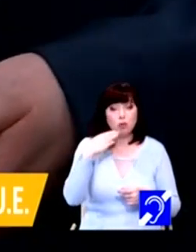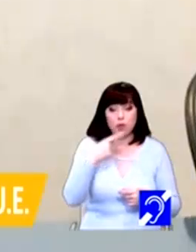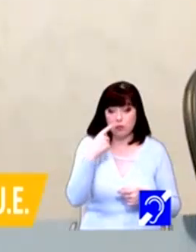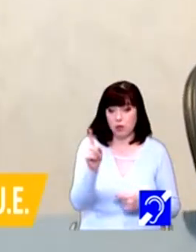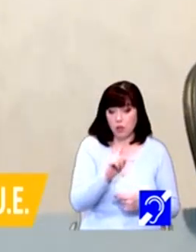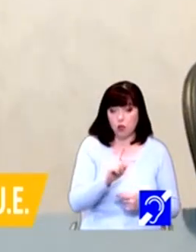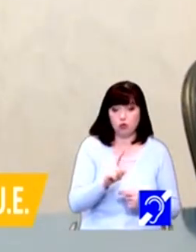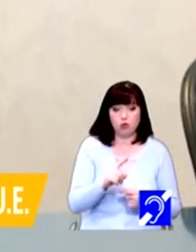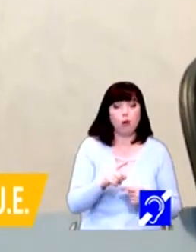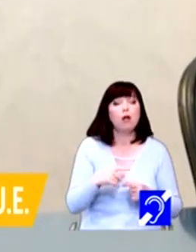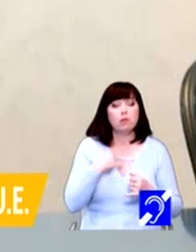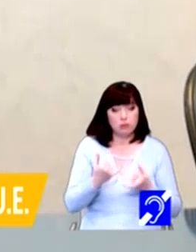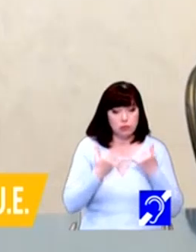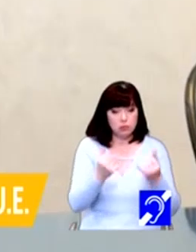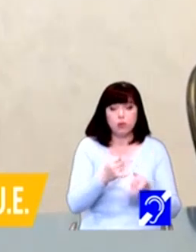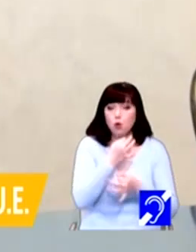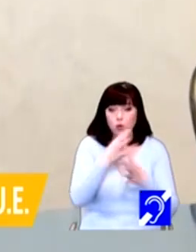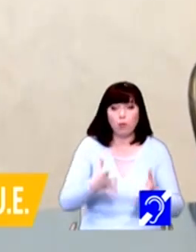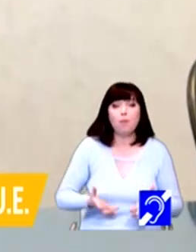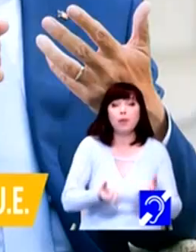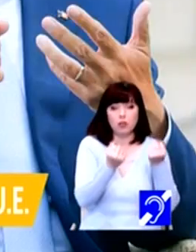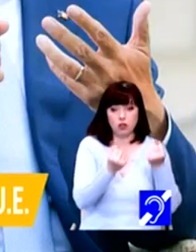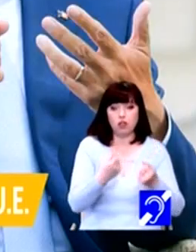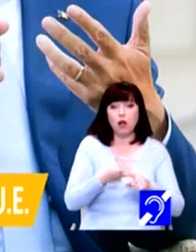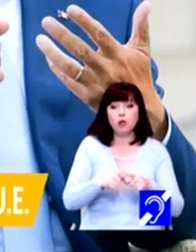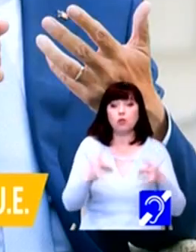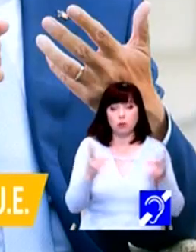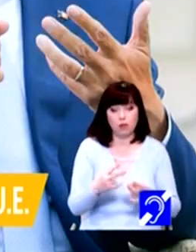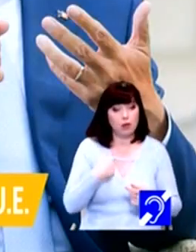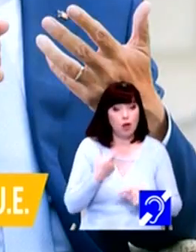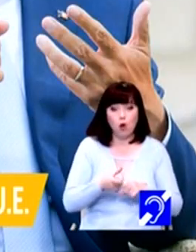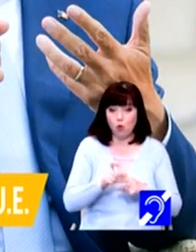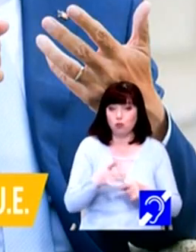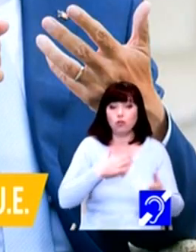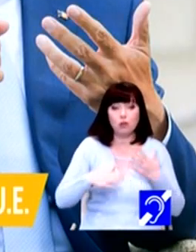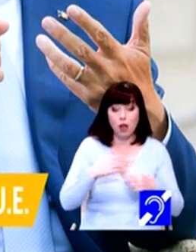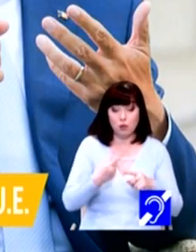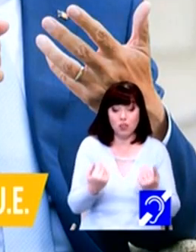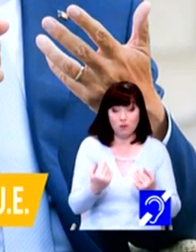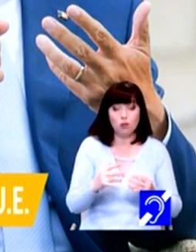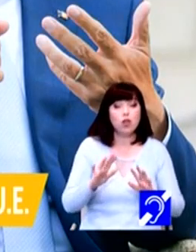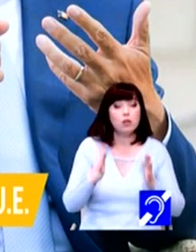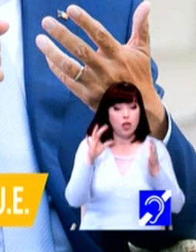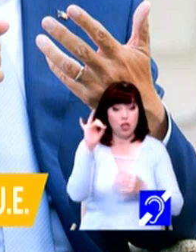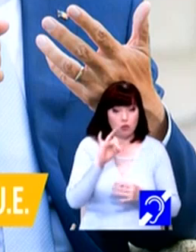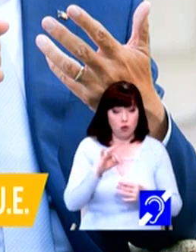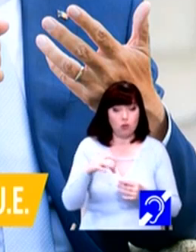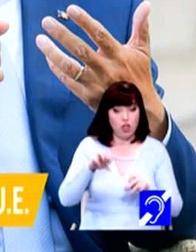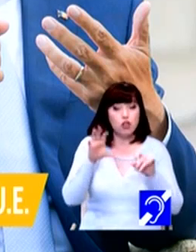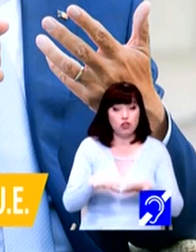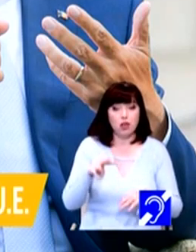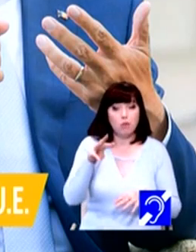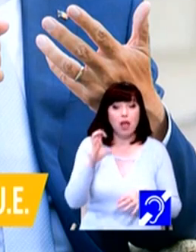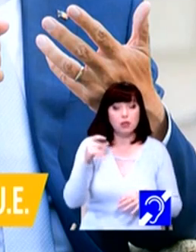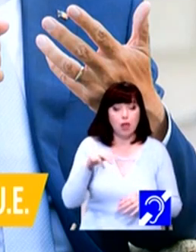reconfirmat faptul că va acorda toată susținerea necesară. Salut cu căldură demersul istoric de astăzi al președintei Maia Sandu.